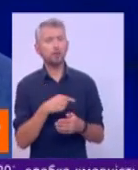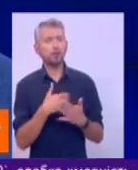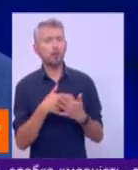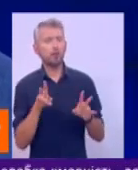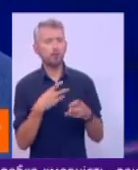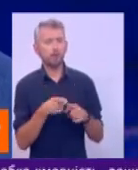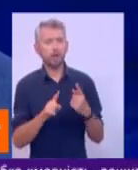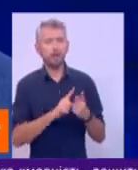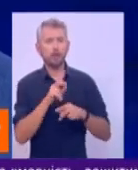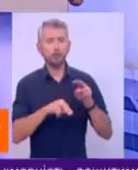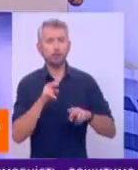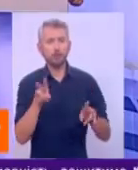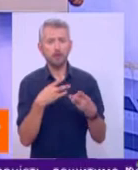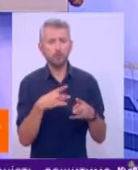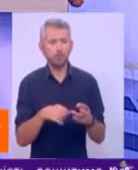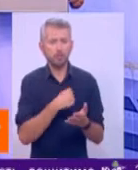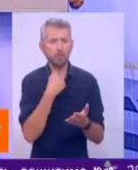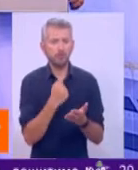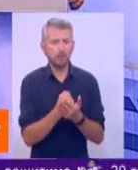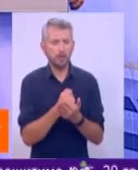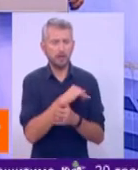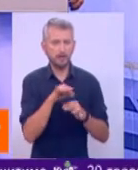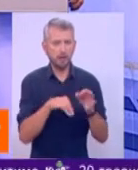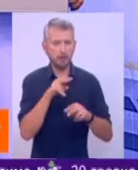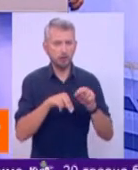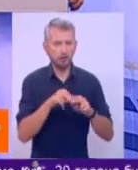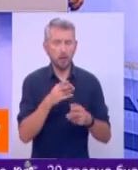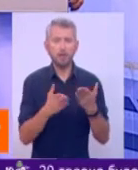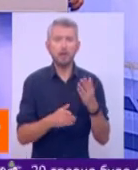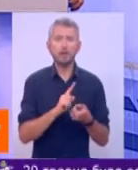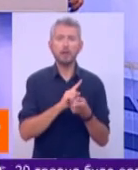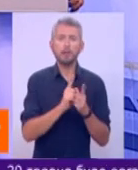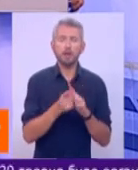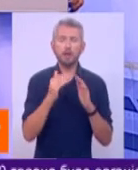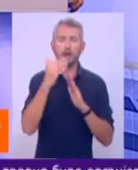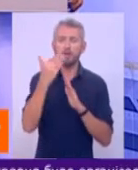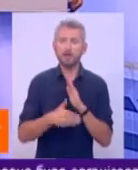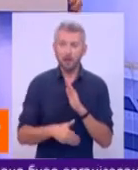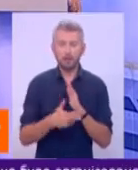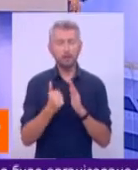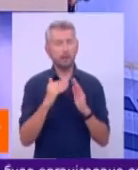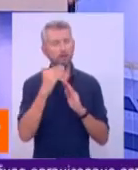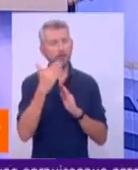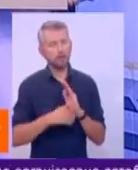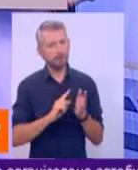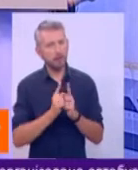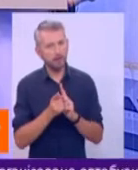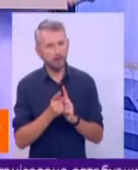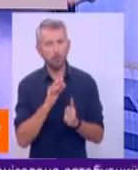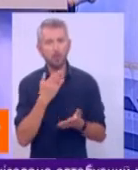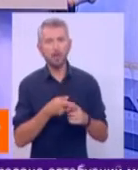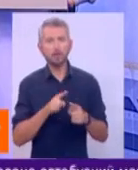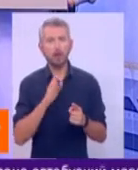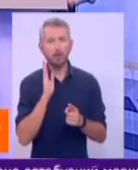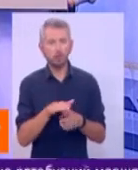эта реконструкция, она не нужна подтверждение из архитектуры, да, для нее. Если меняется фасад меняется, надо. Да. Надо. Но если это